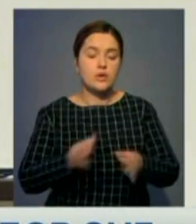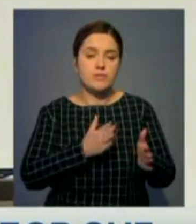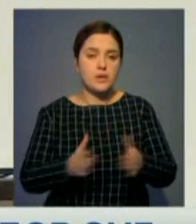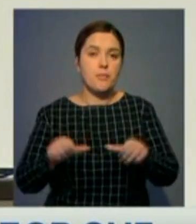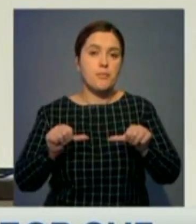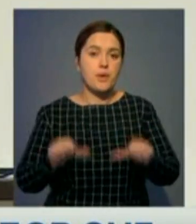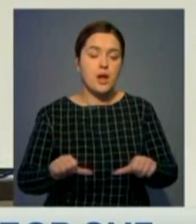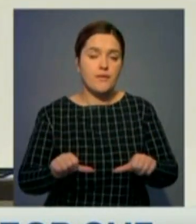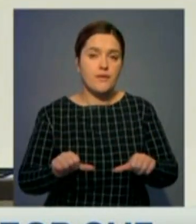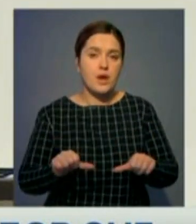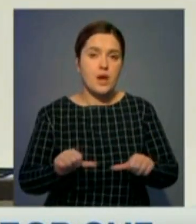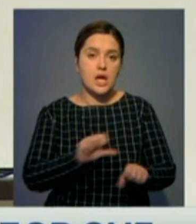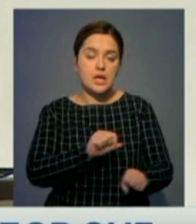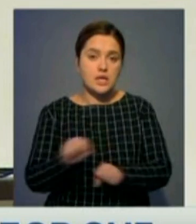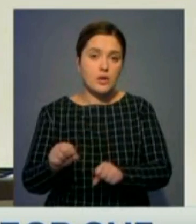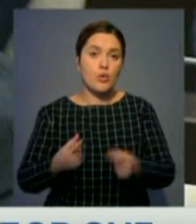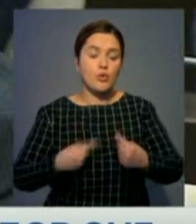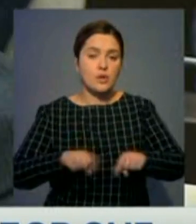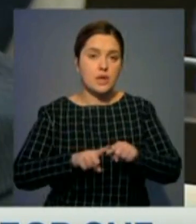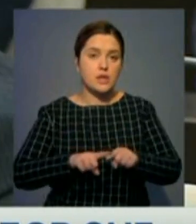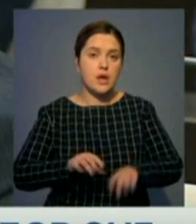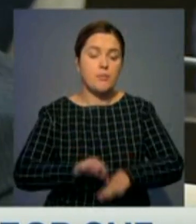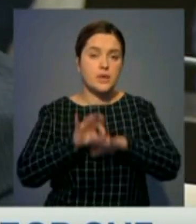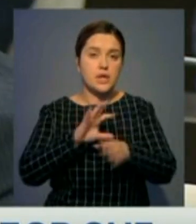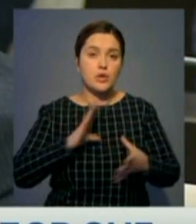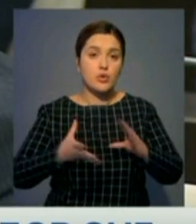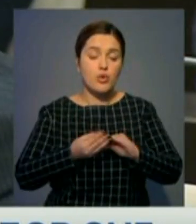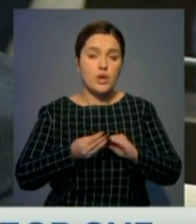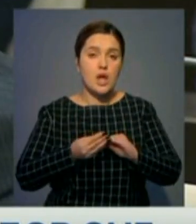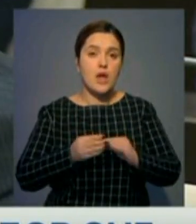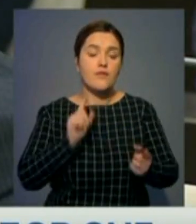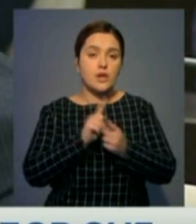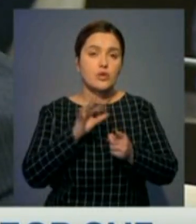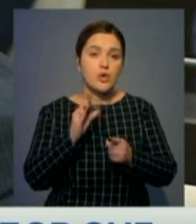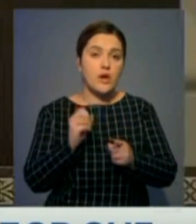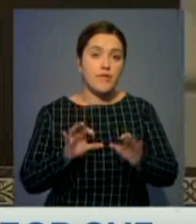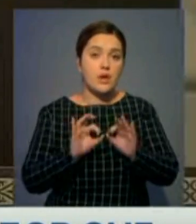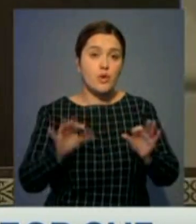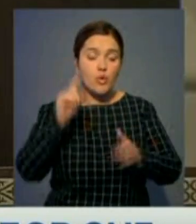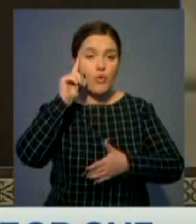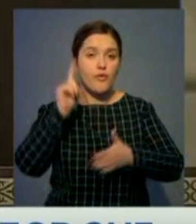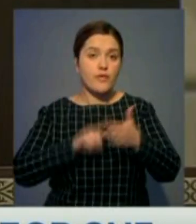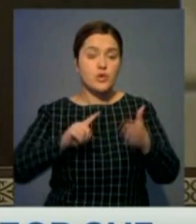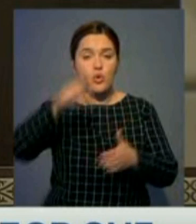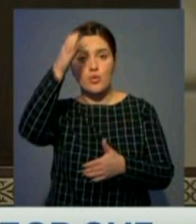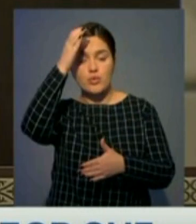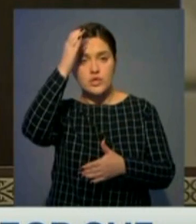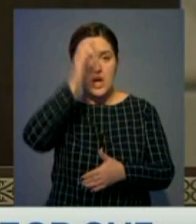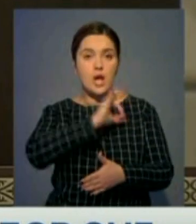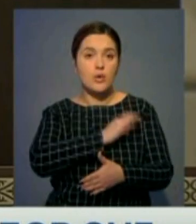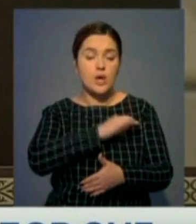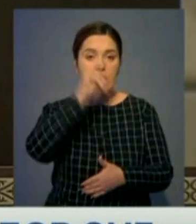и правоохранительных органов. Подводя итоги встречи, Токаев высказал уверенность в том, что сотрудничество ученых-правоведов Казахстана